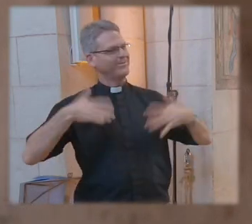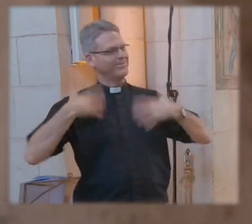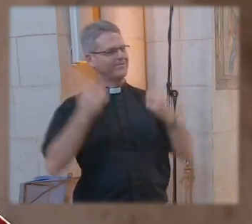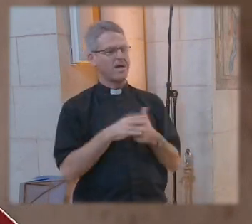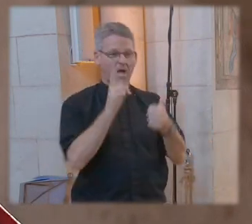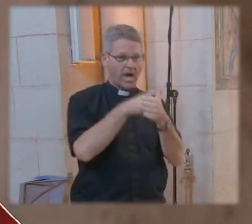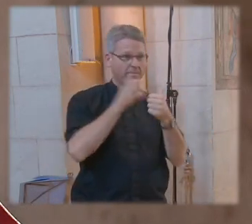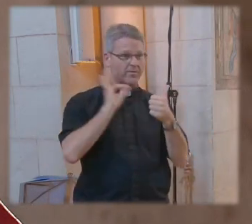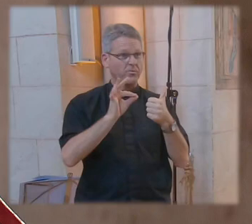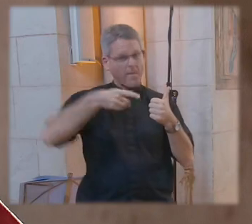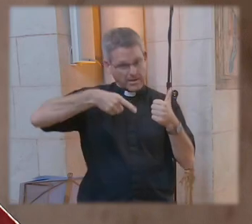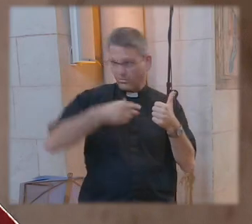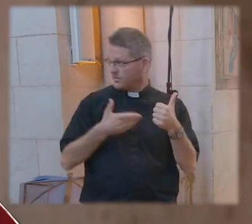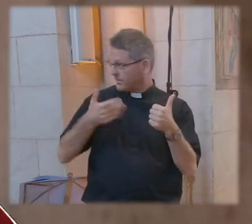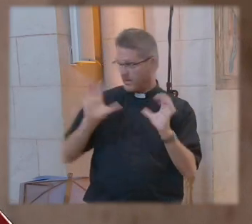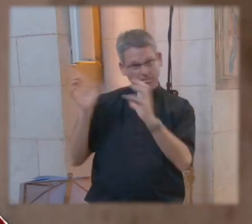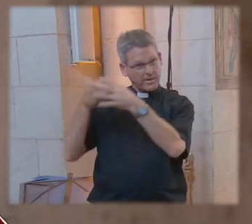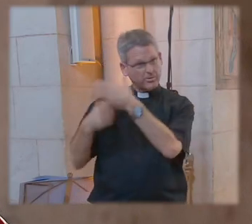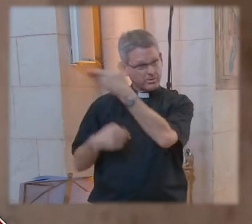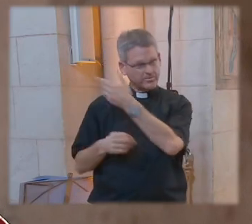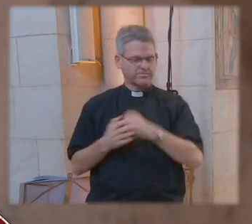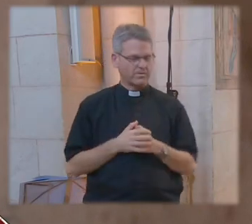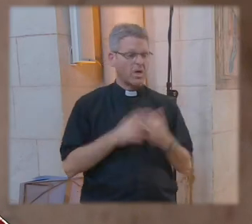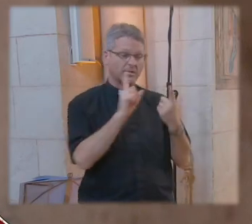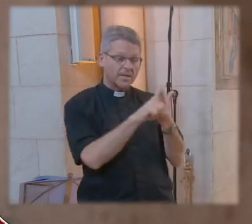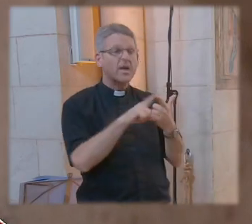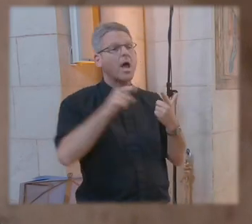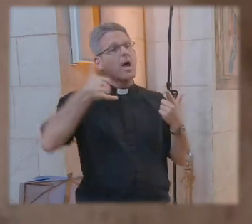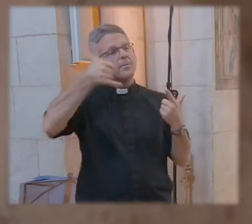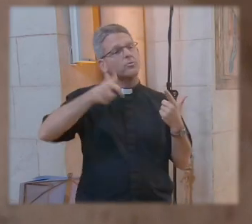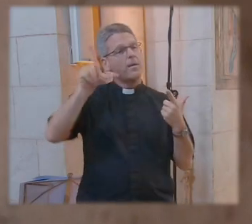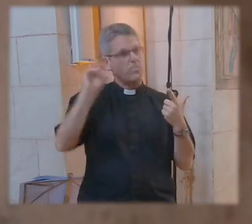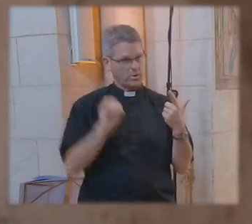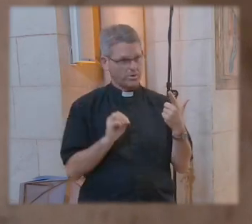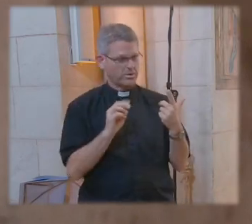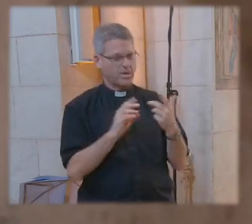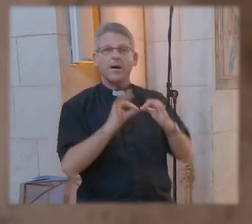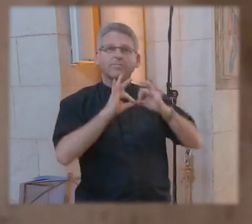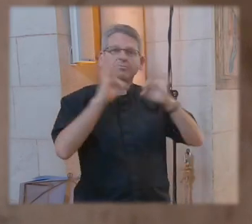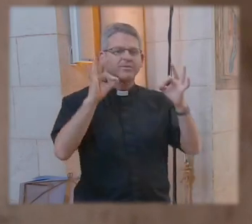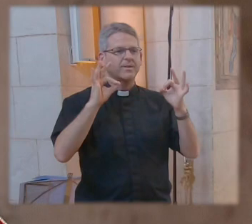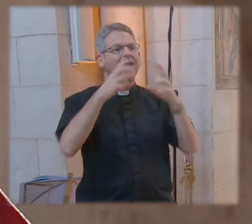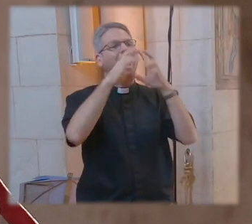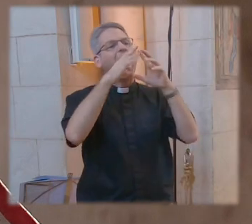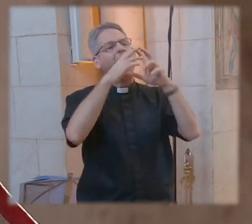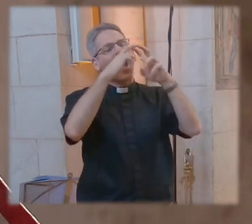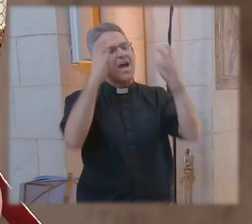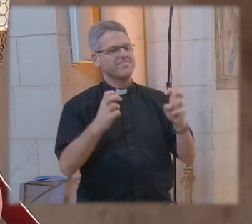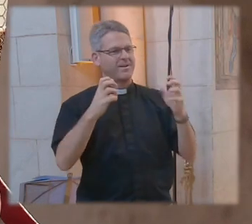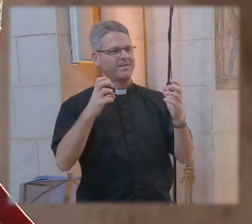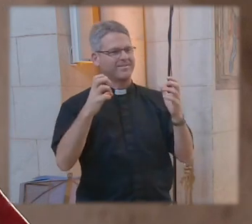für die Gemeinschaft der Palutiner, das Bistum Limburg, besonders für die Heimatpfarrei Ruppach im